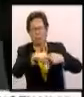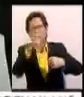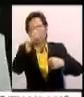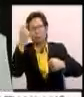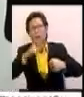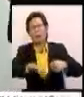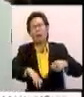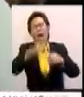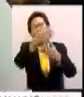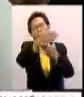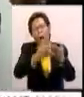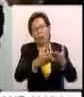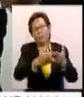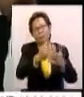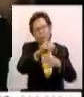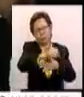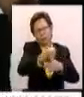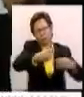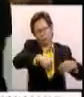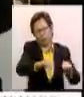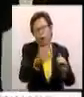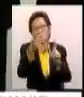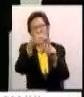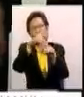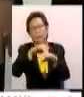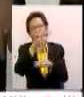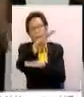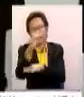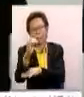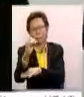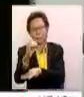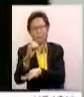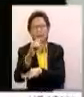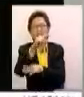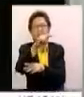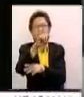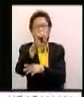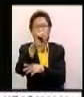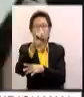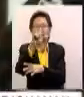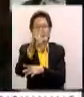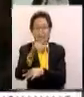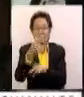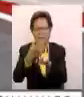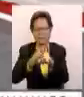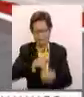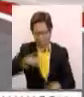berikutan hampir separuh ekuitinya dijual kepada syarikat Geely dari China.